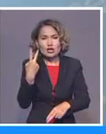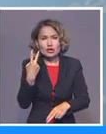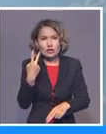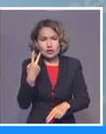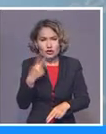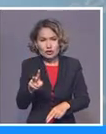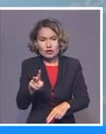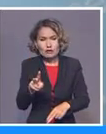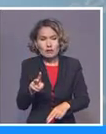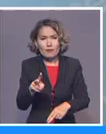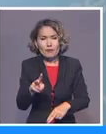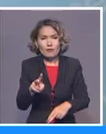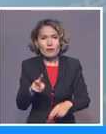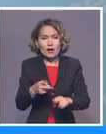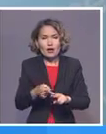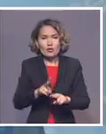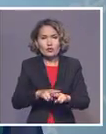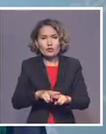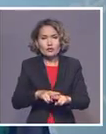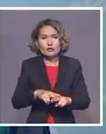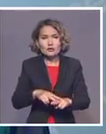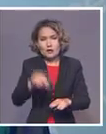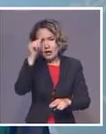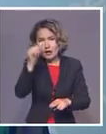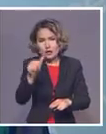айыппұл көзделген, немесе 45 тәулікке дейін қамау көзделіп отыр.